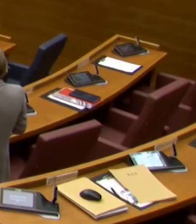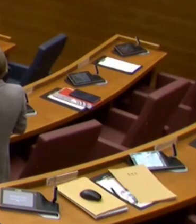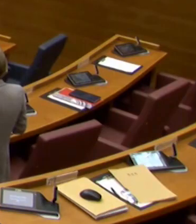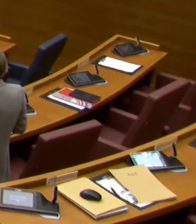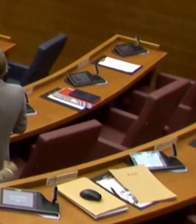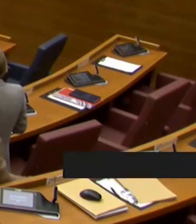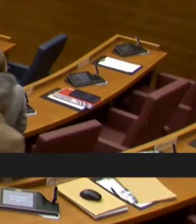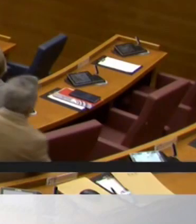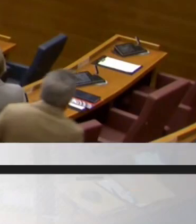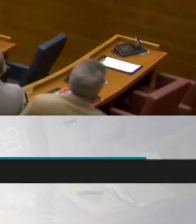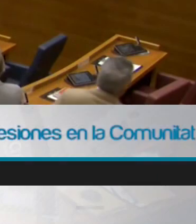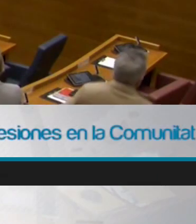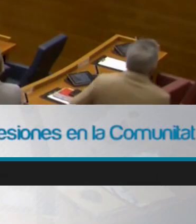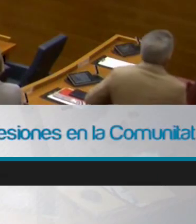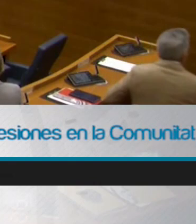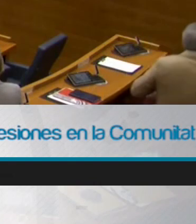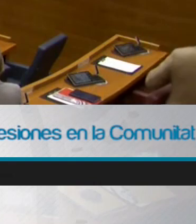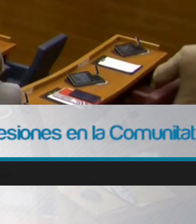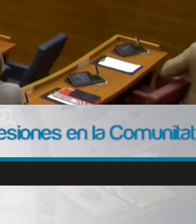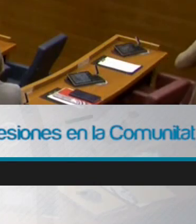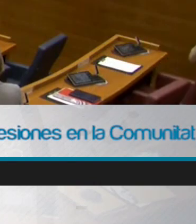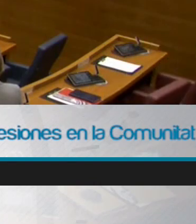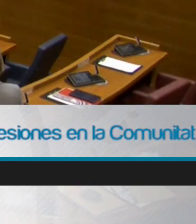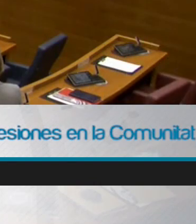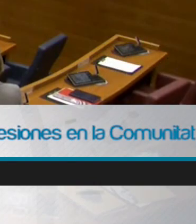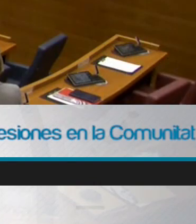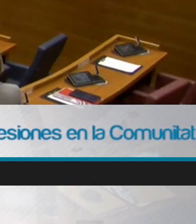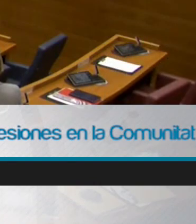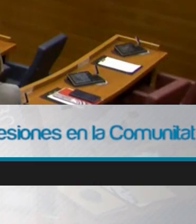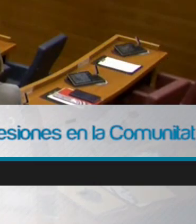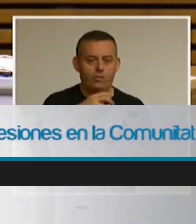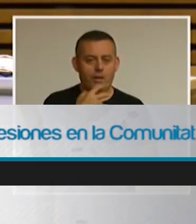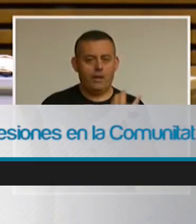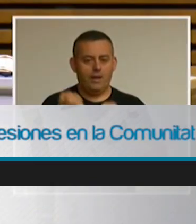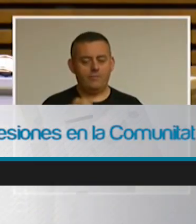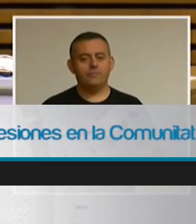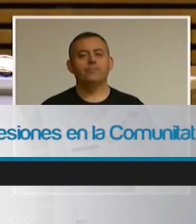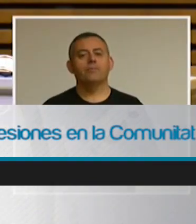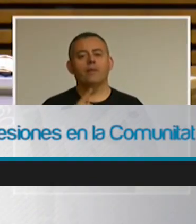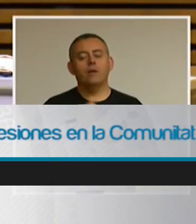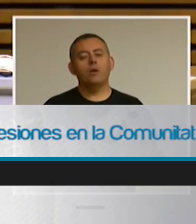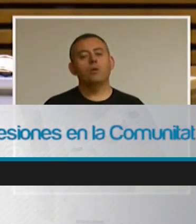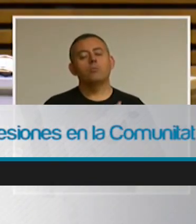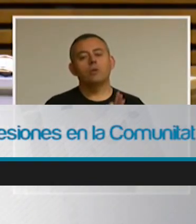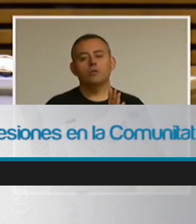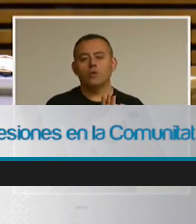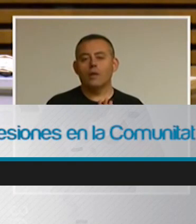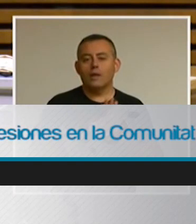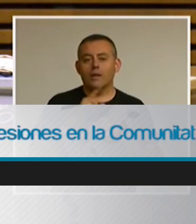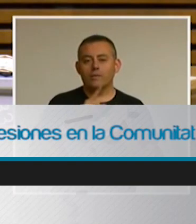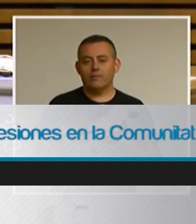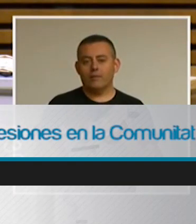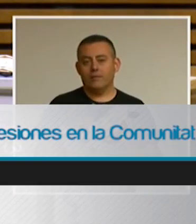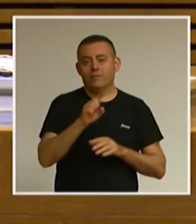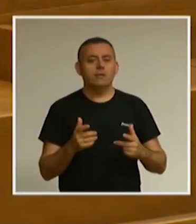El Pleno de las Cortes Valencianas ha aprobado con los votos de Partido Popular y Vox la primera medida económica adoptada por el Consell de